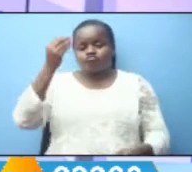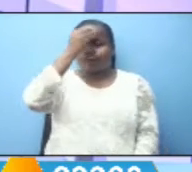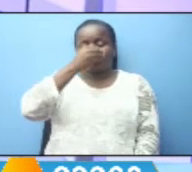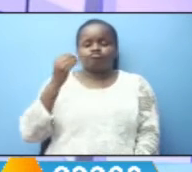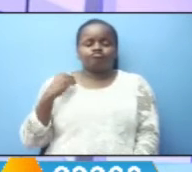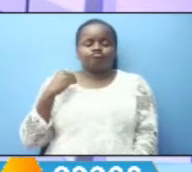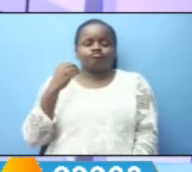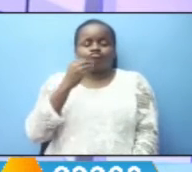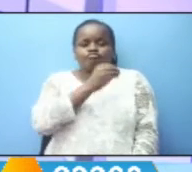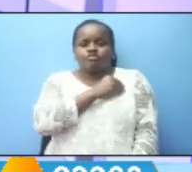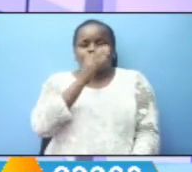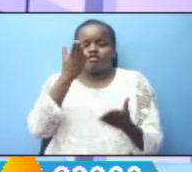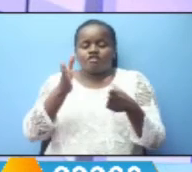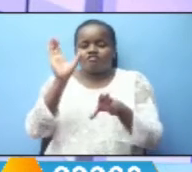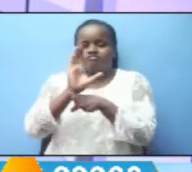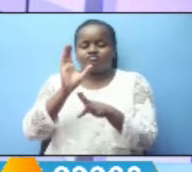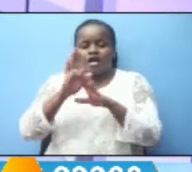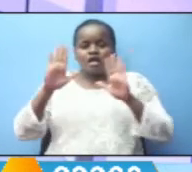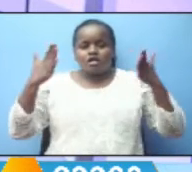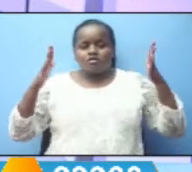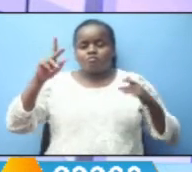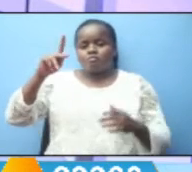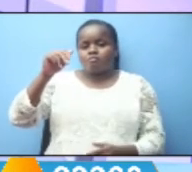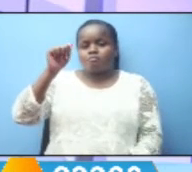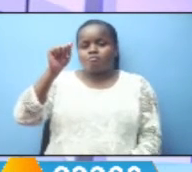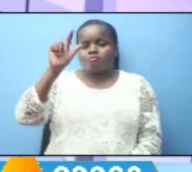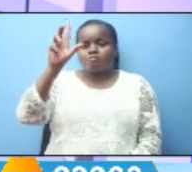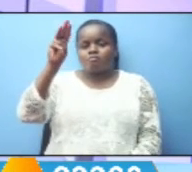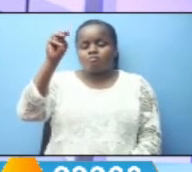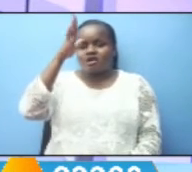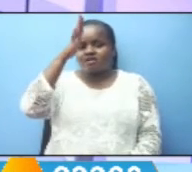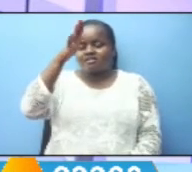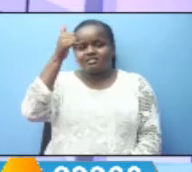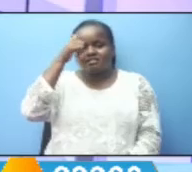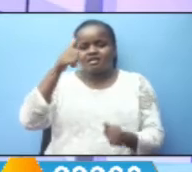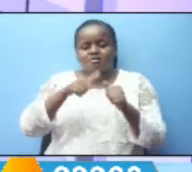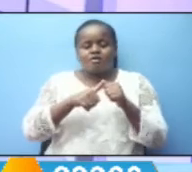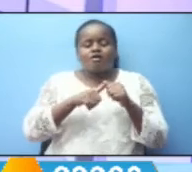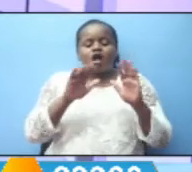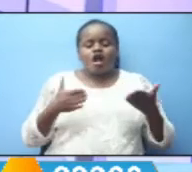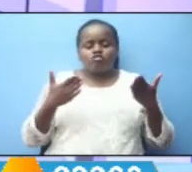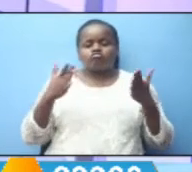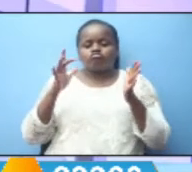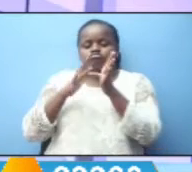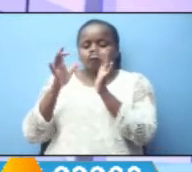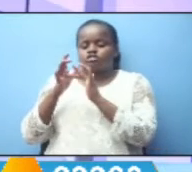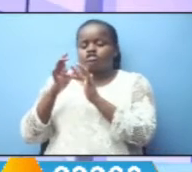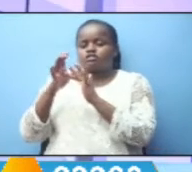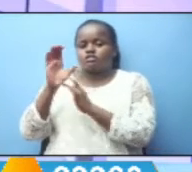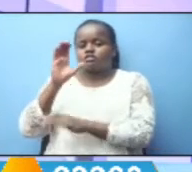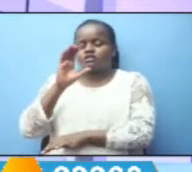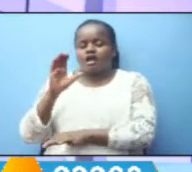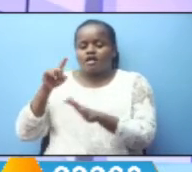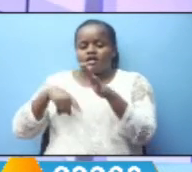gatoreki guku bururi-ini ni makungwiire muthi wa kiumia kia makindu kuririkana uria Yesu Kristo aingirire muciĩ-ini